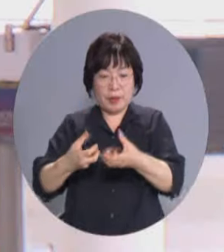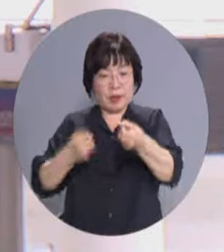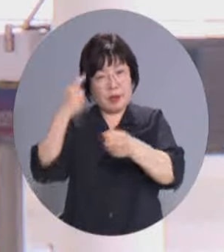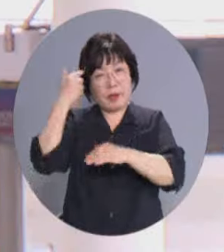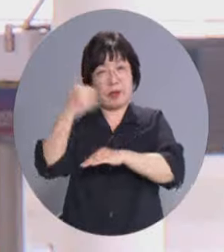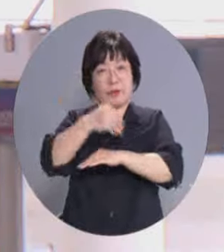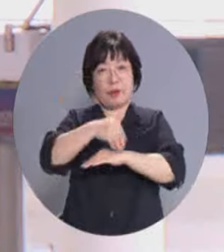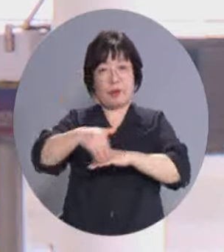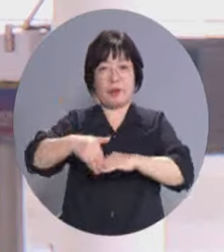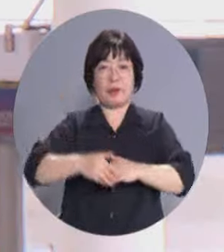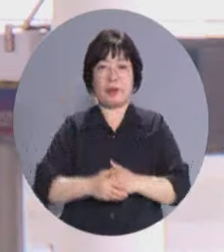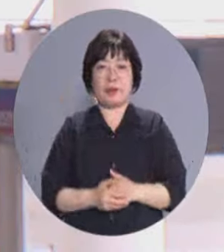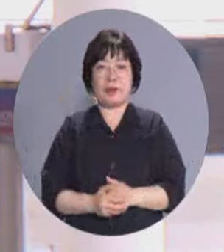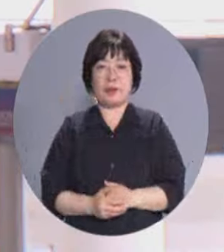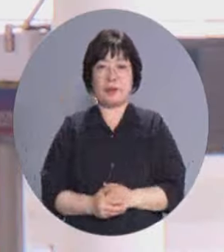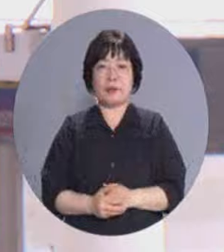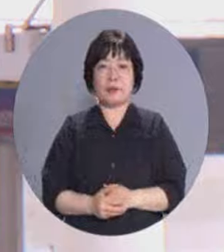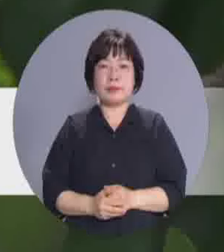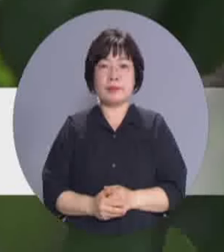수립했습니다